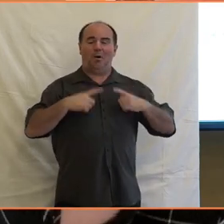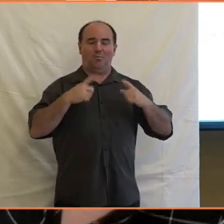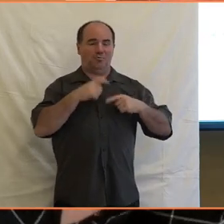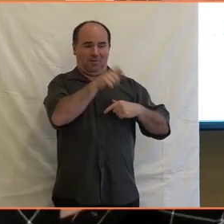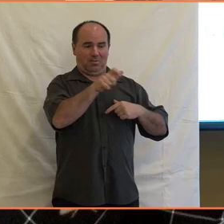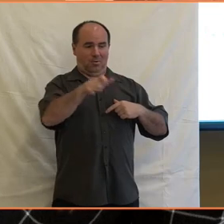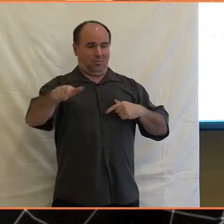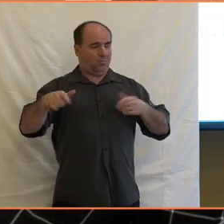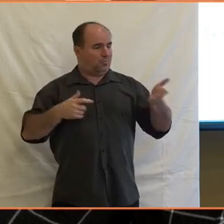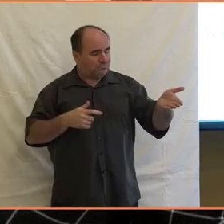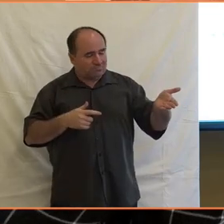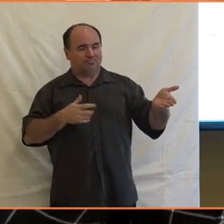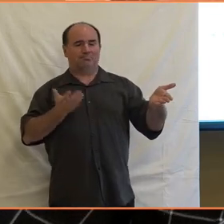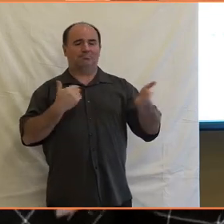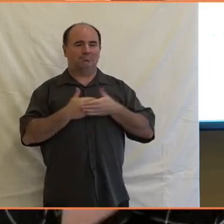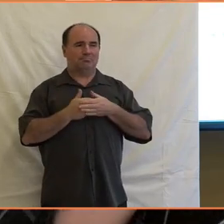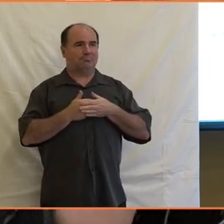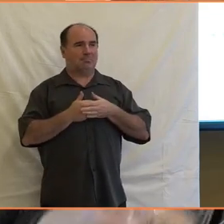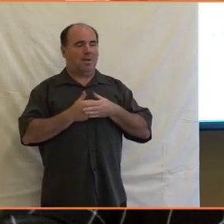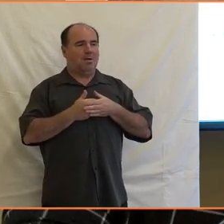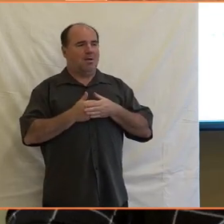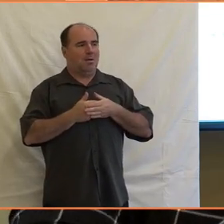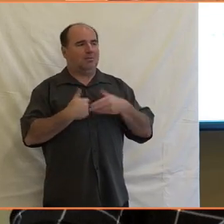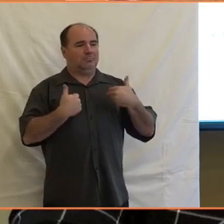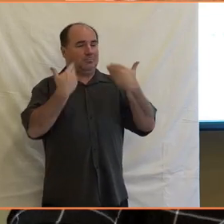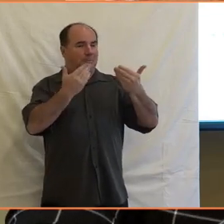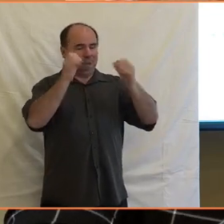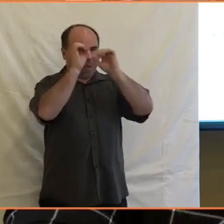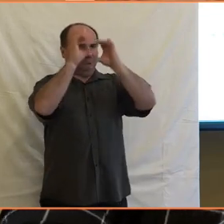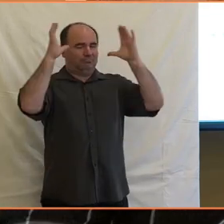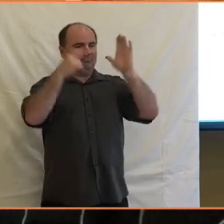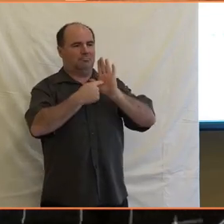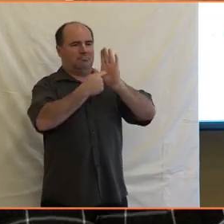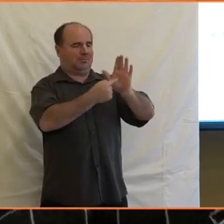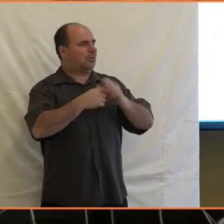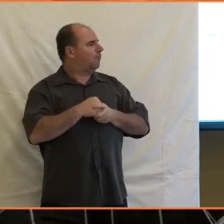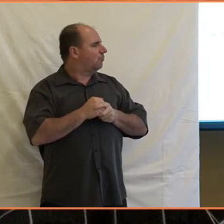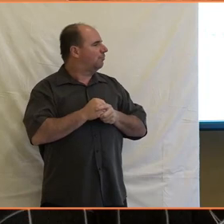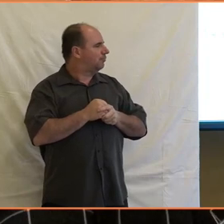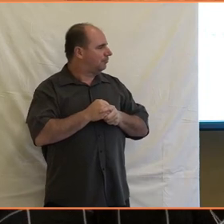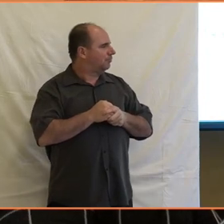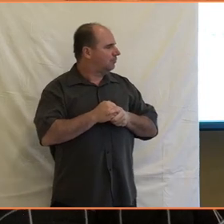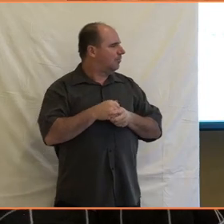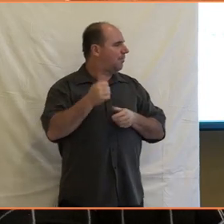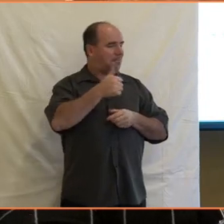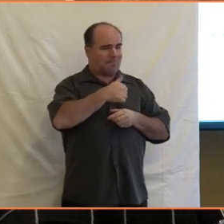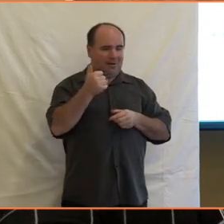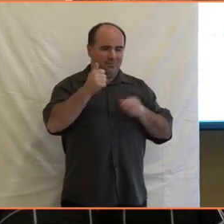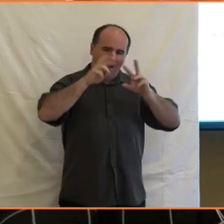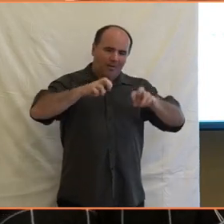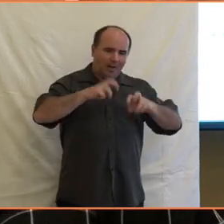dostaneme k tomu reálnému obrazu spektra. Prvním takovou tou rovinou analytickou, která